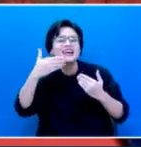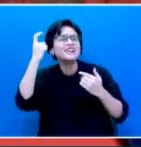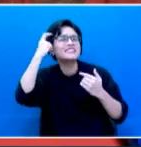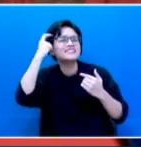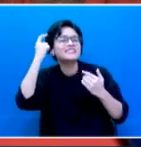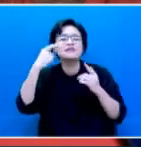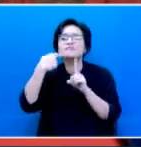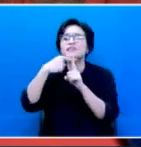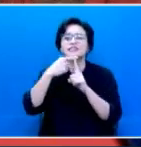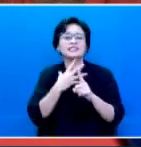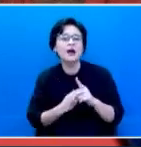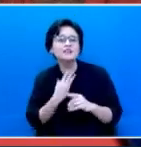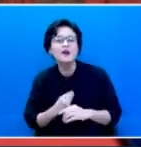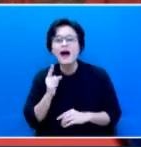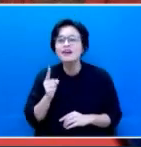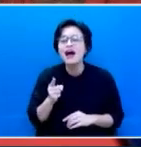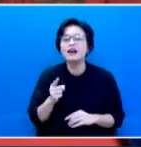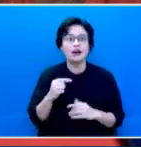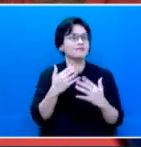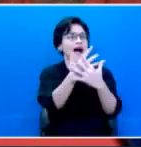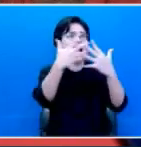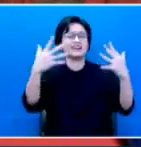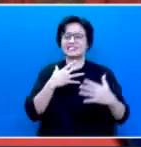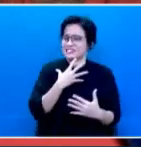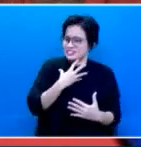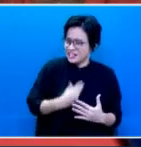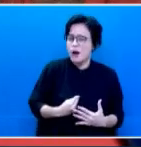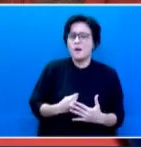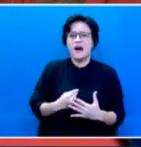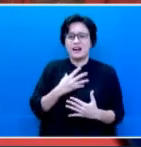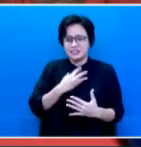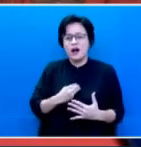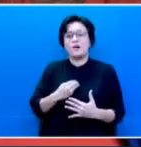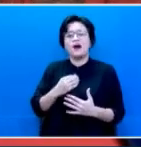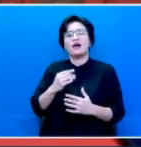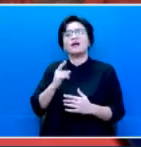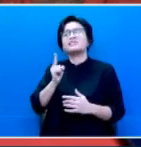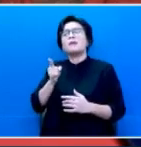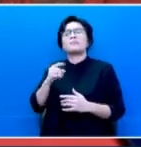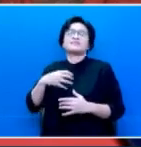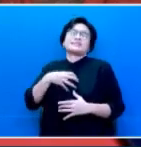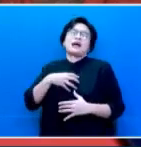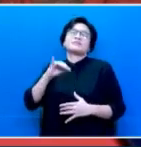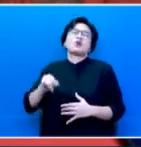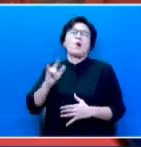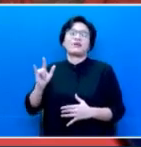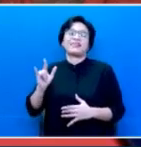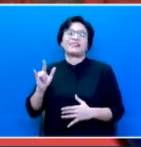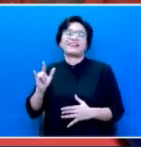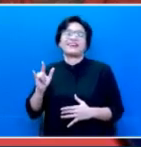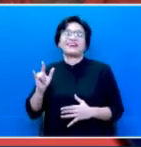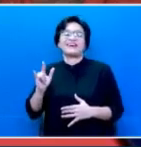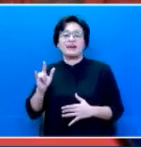Eh dan itu ditujukan kepada Presiden Jokowi sebagai kader PDIP dan juga Gibran sebagai kader